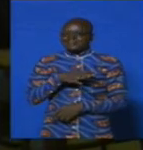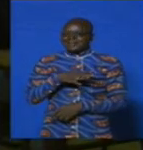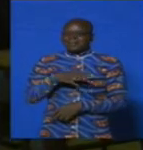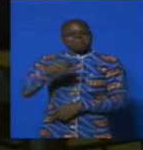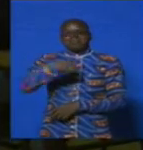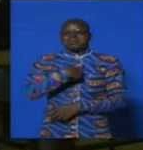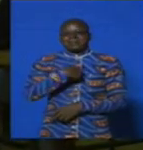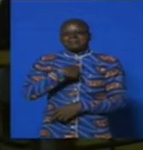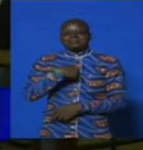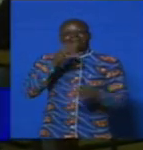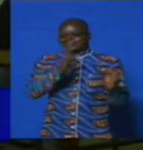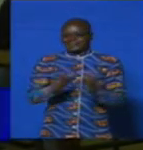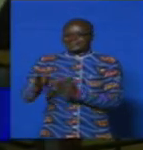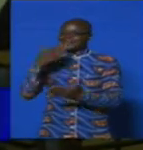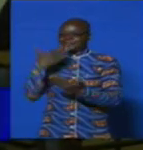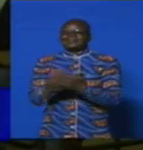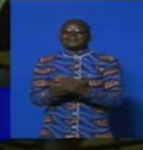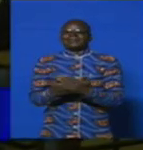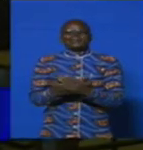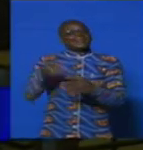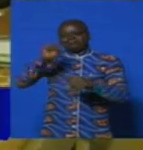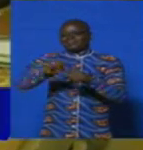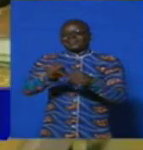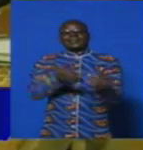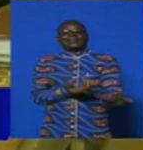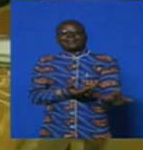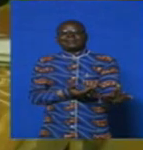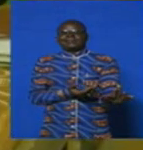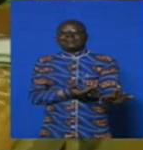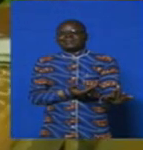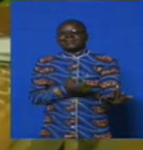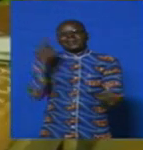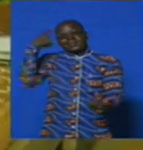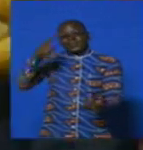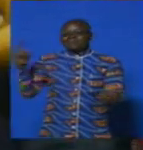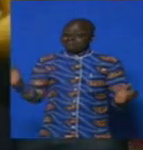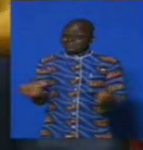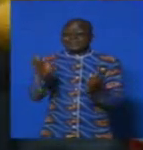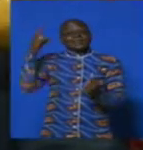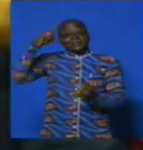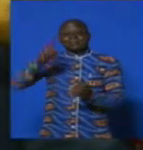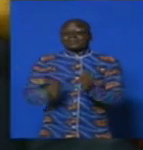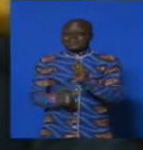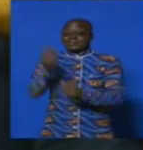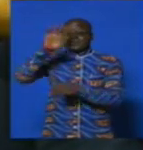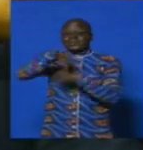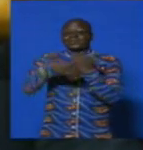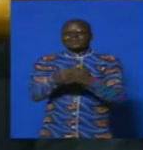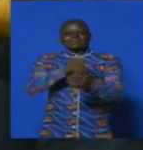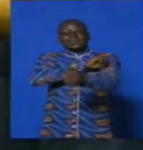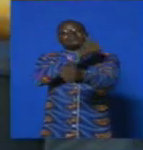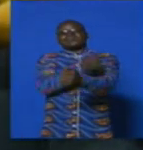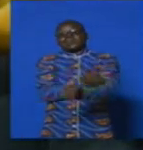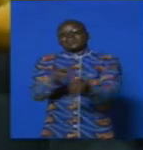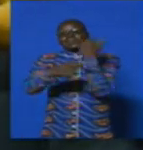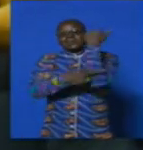suis préparé. Ce sont les épreuves, j'entends seulement. Pour motiver ces candidats à surmonter le trac, les autorités de la région des